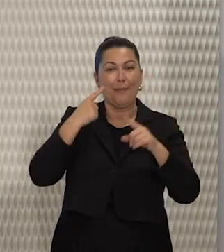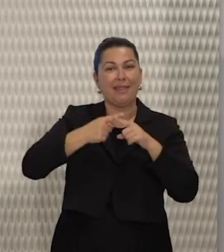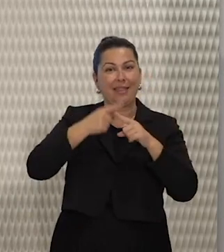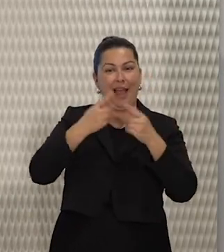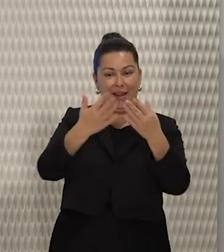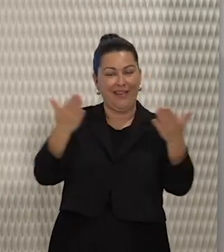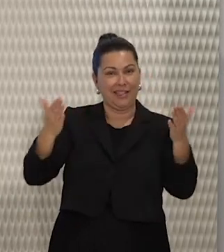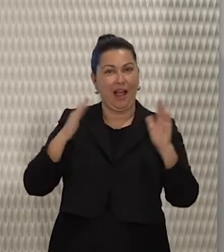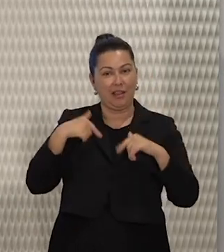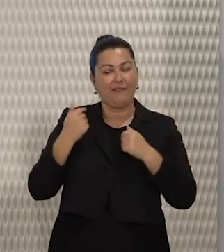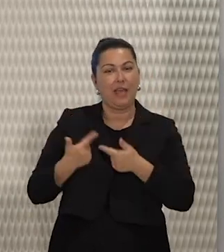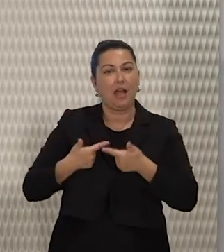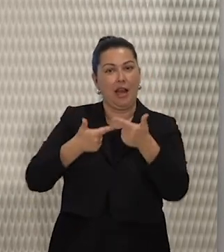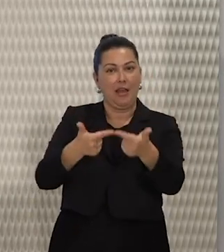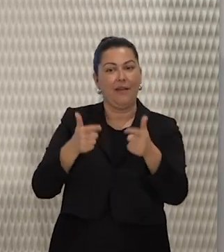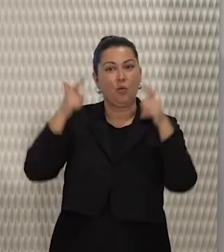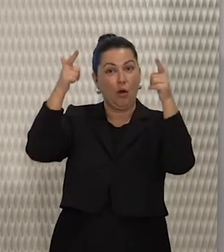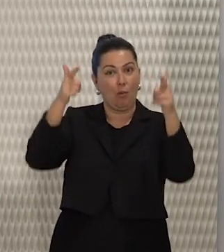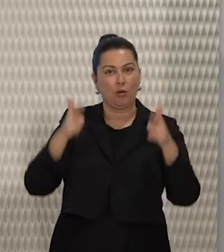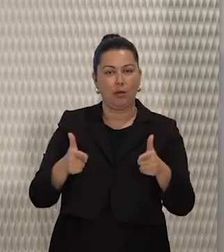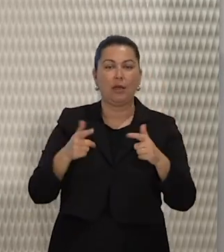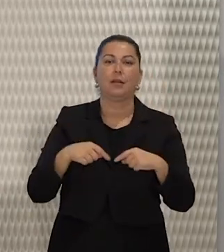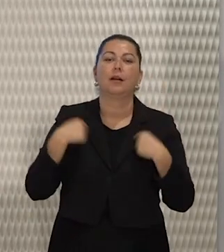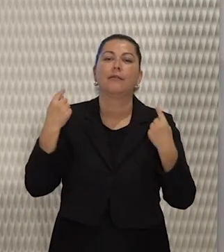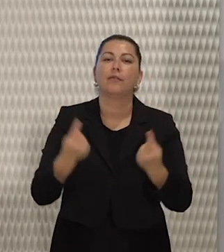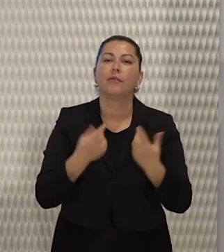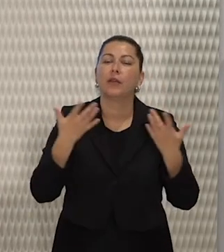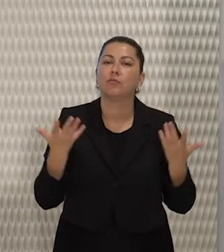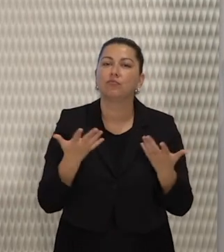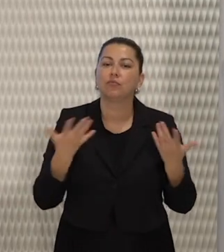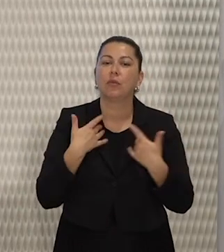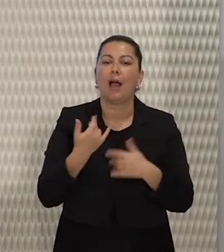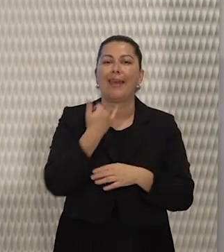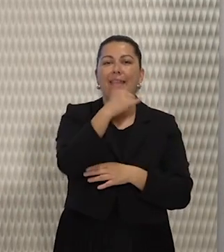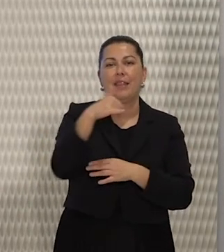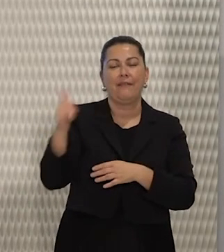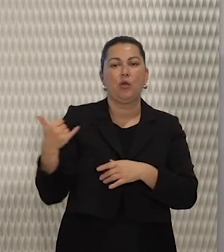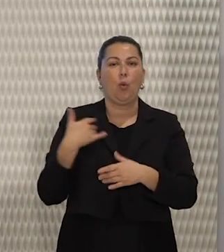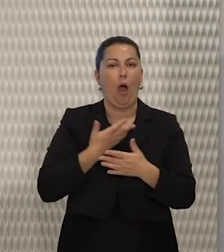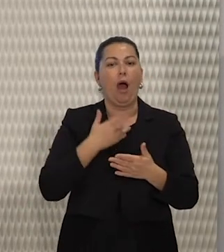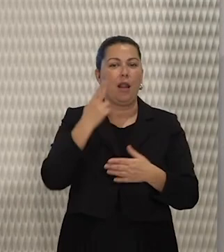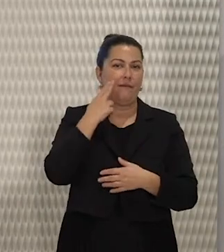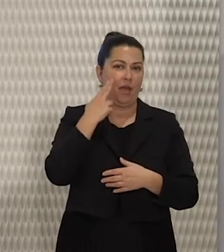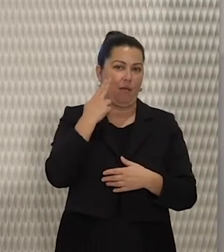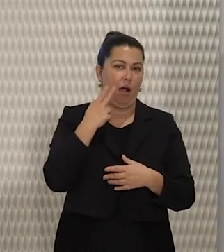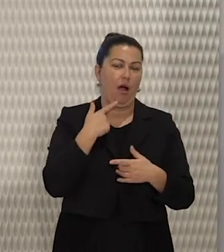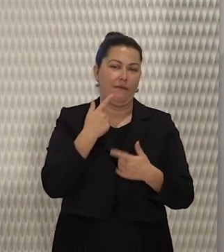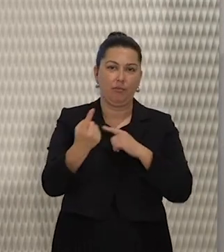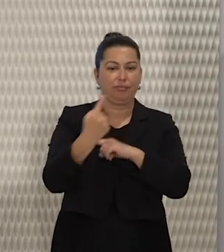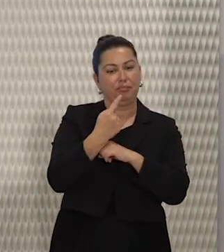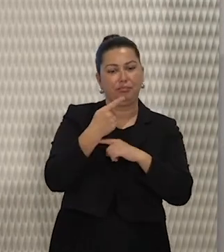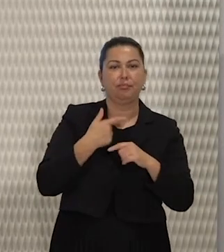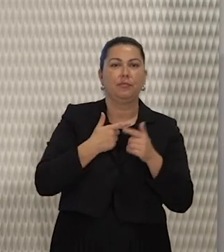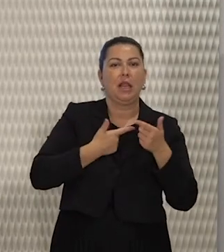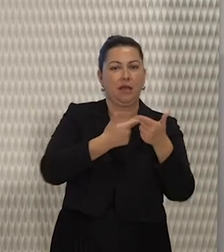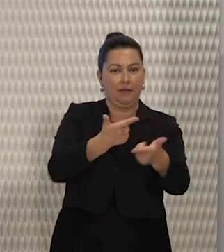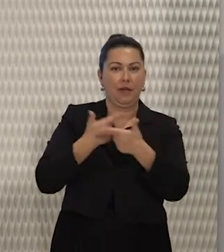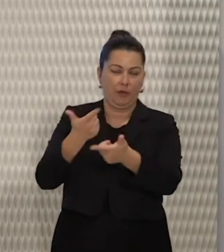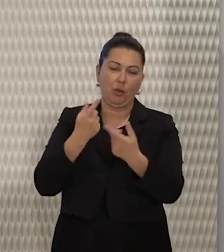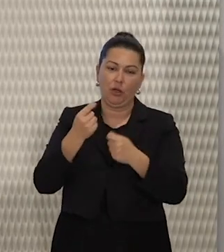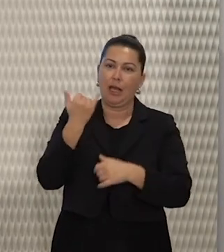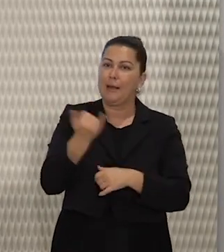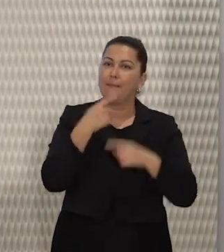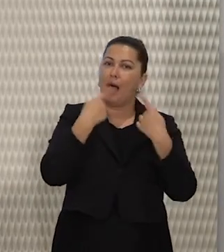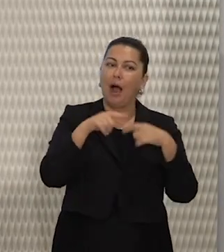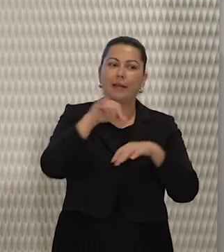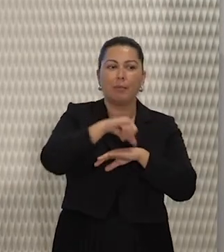montiert. Wir sind grundsätzlich ein Individualfertiger. Das heißt, wir haben jedes Mal andere Projekte,